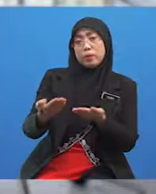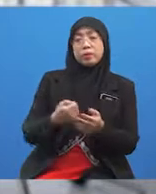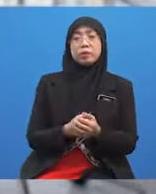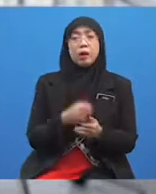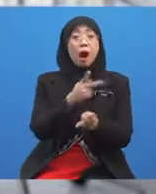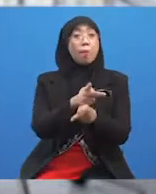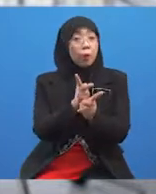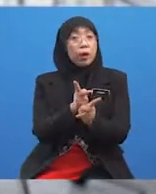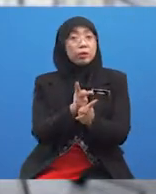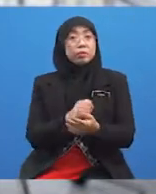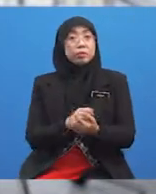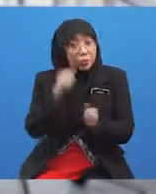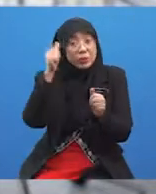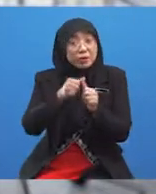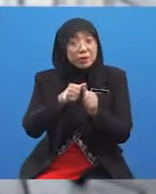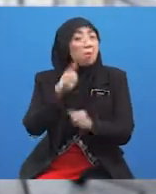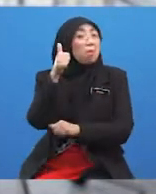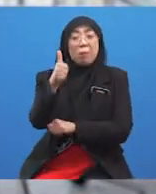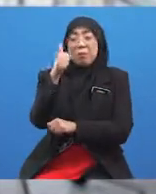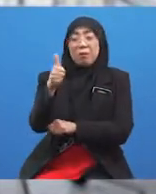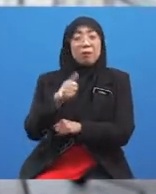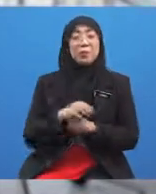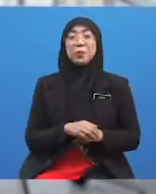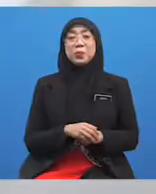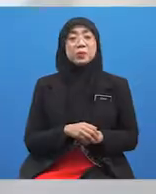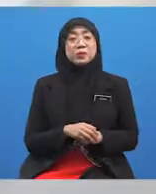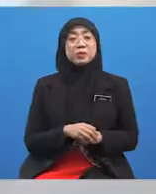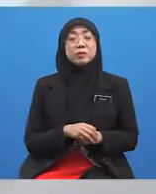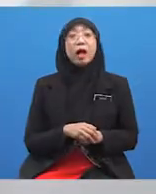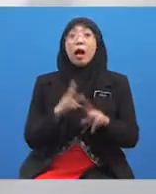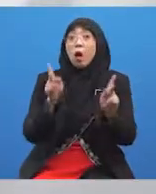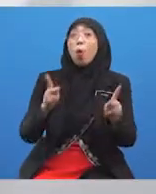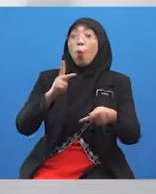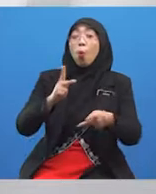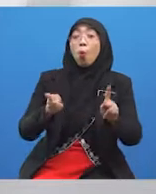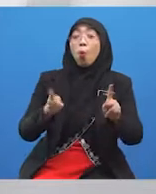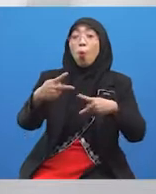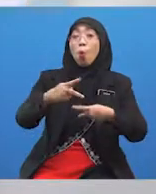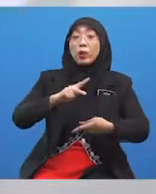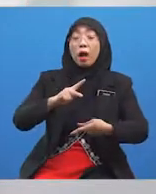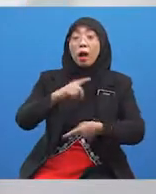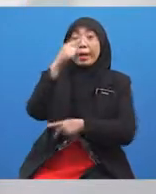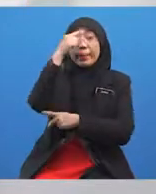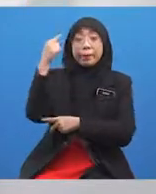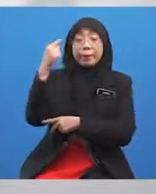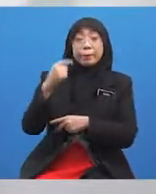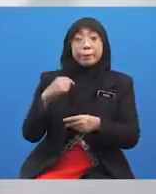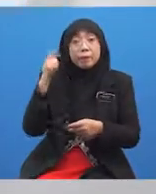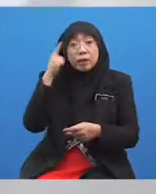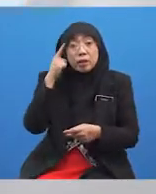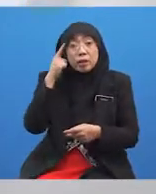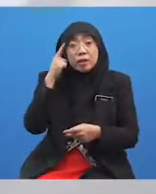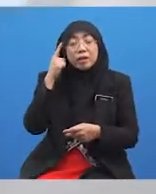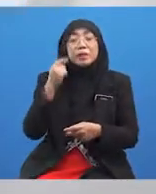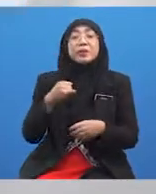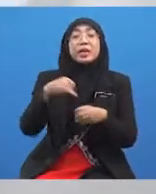Bagus, pelajar-pelajar masih ingat. Anda memang hebat. Kotak hitam iaitu minda pembeli akan bermula dengan